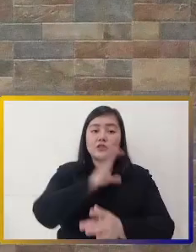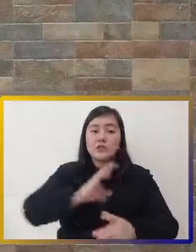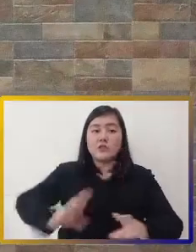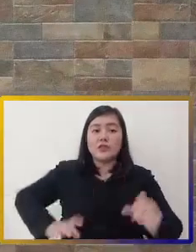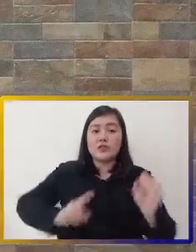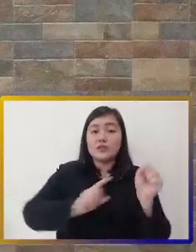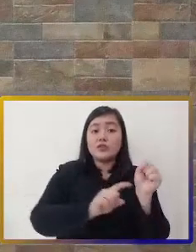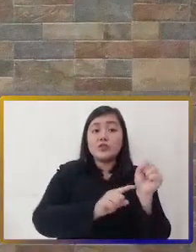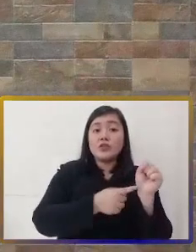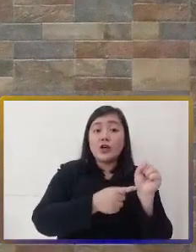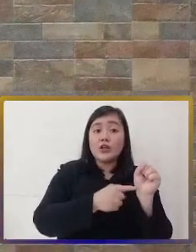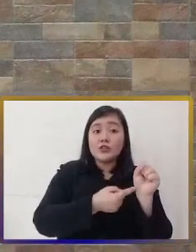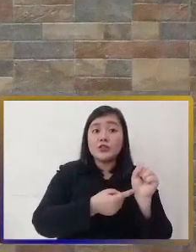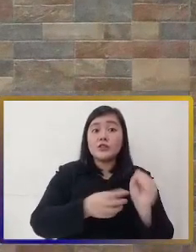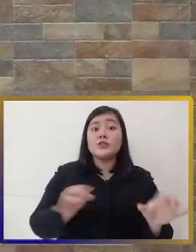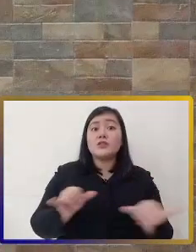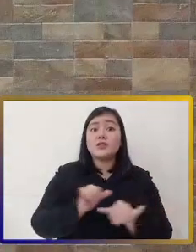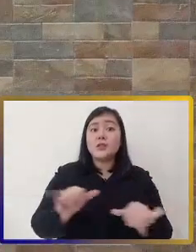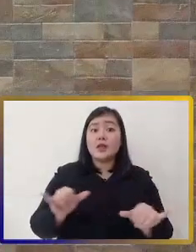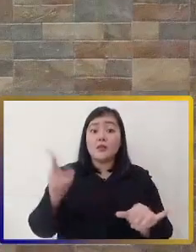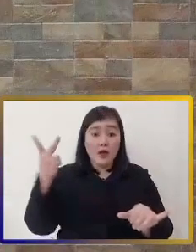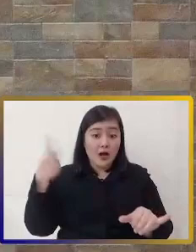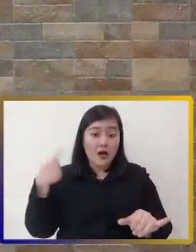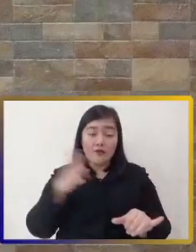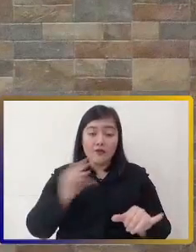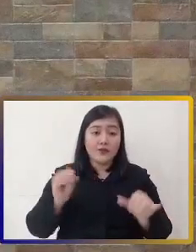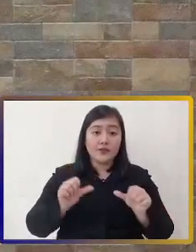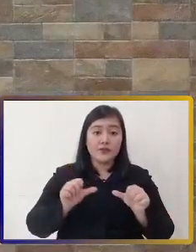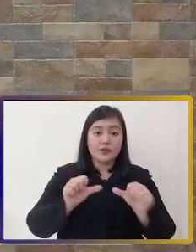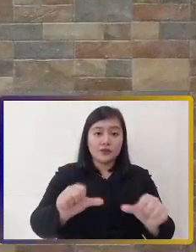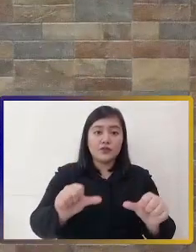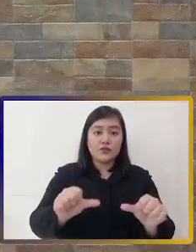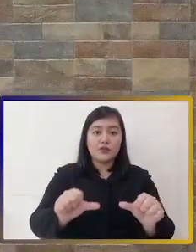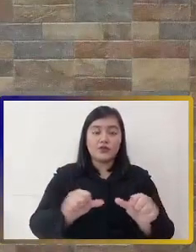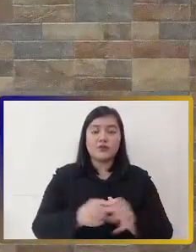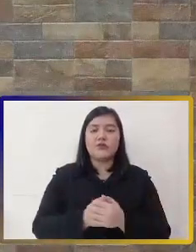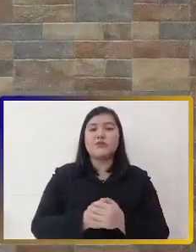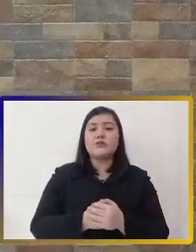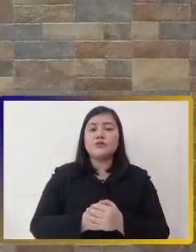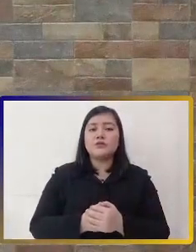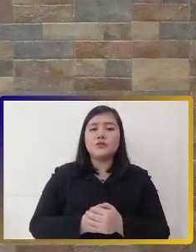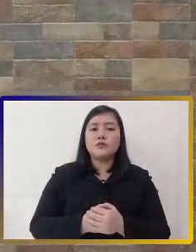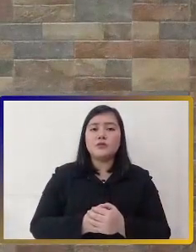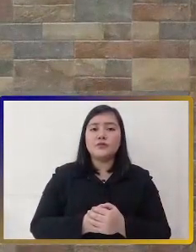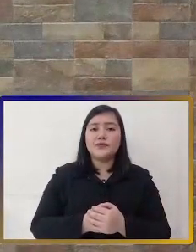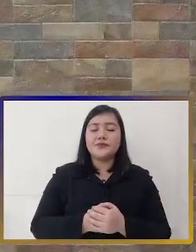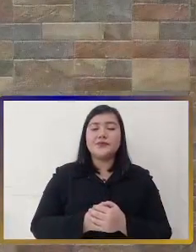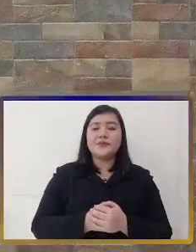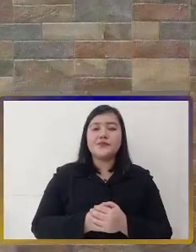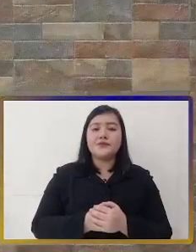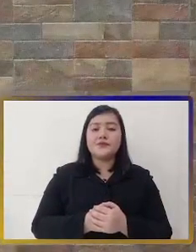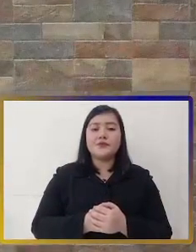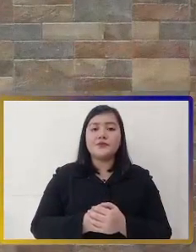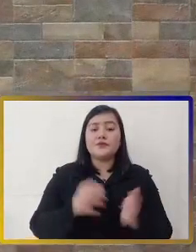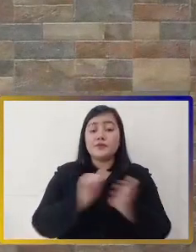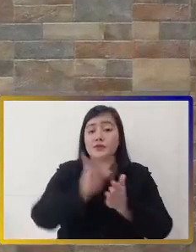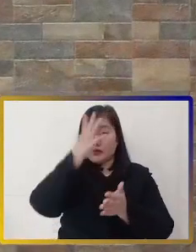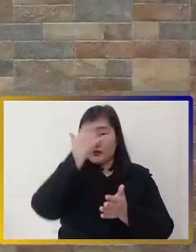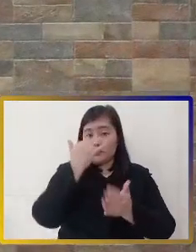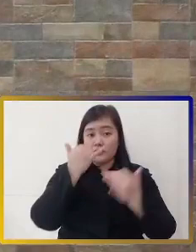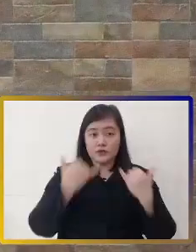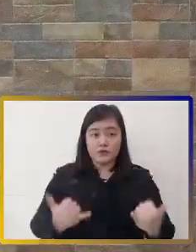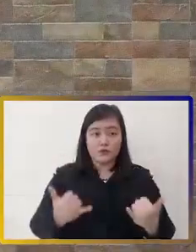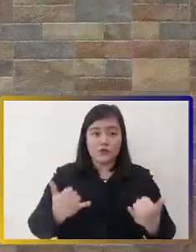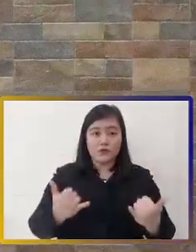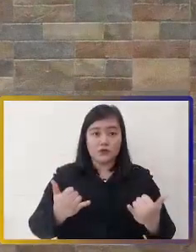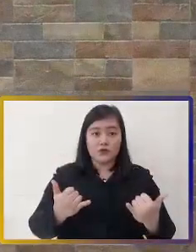Jesucristo ay nag-i-exist. You see? Napaka-importante po ng timeline po na yan. Kaya nga po, pagdating po ngayon, ang pinag-uusapan natin is the